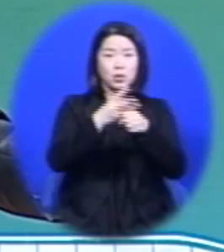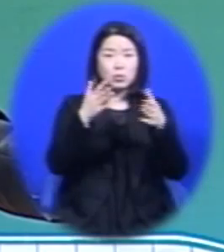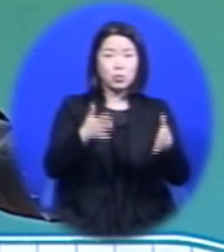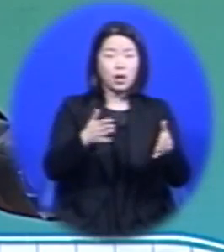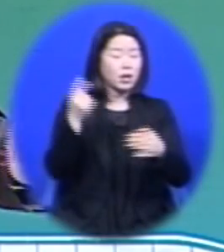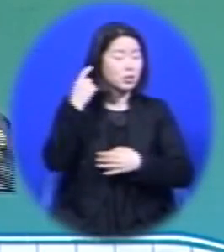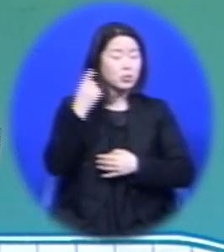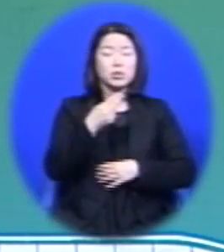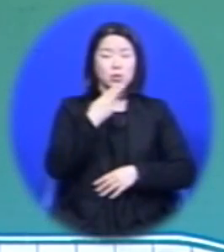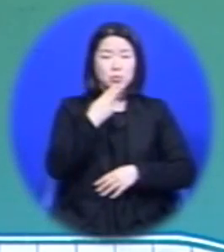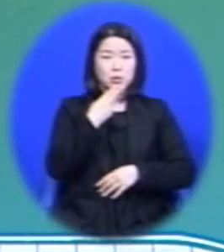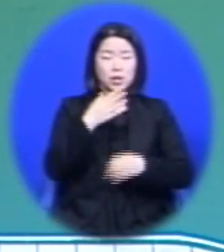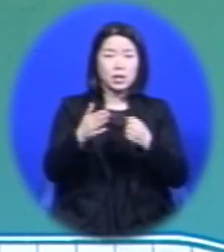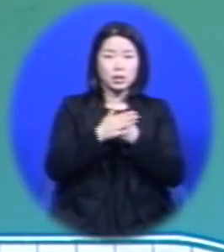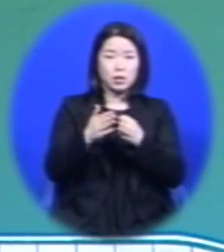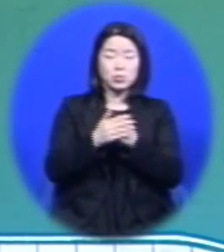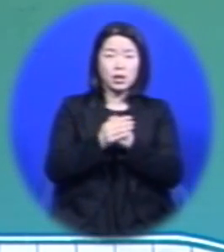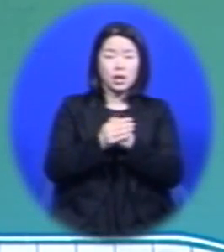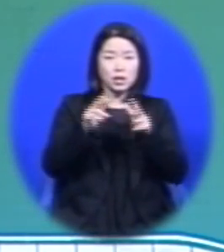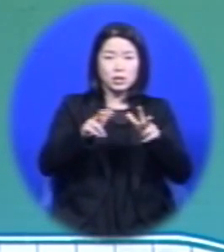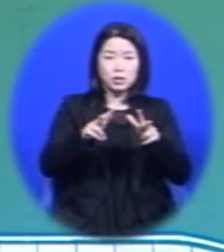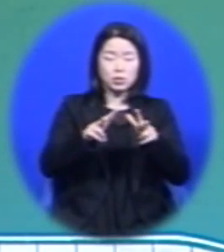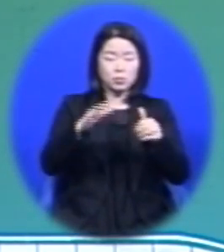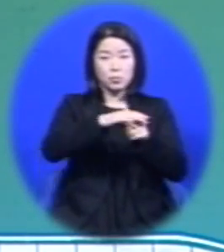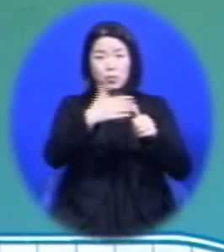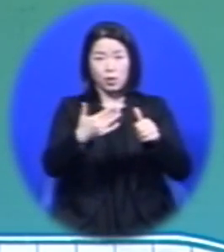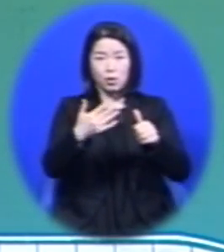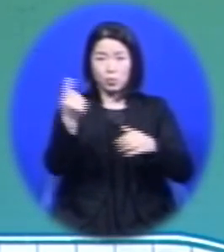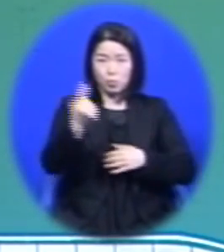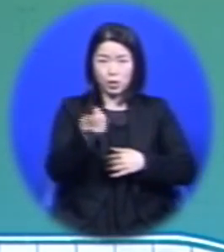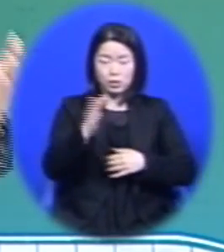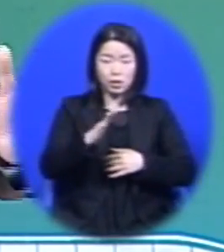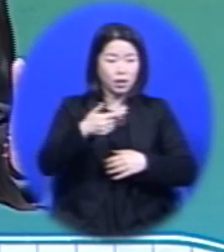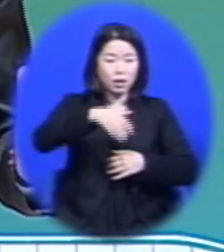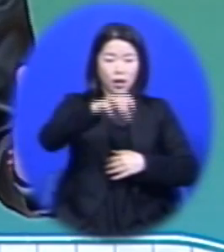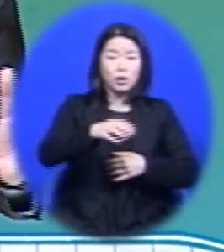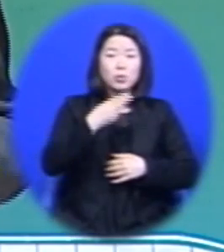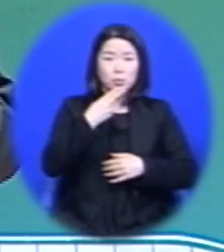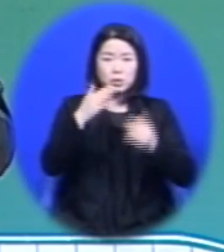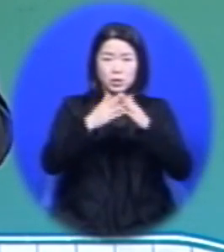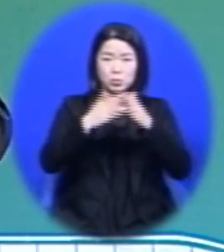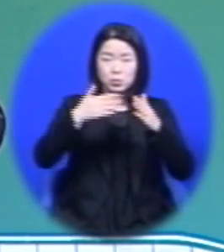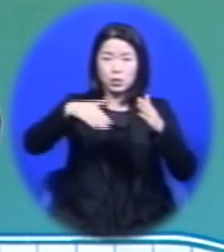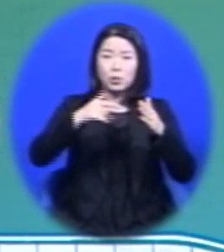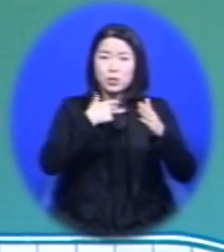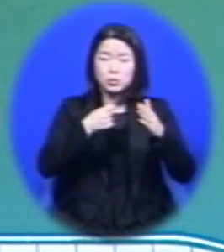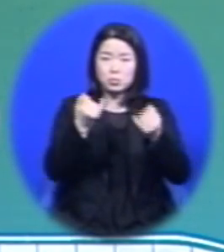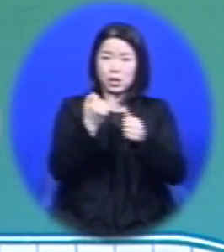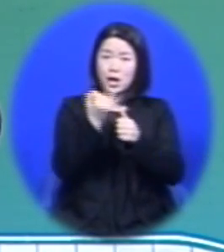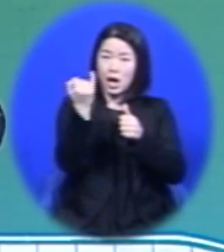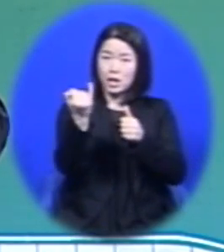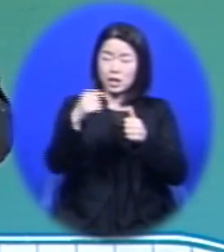없습니다. 만기 출소를 했는데 갈 곳이 없어요. 집으로 가고 싶지만 아내가 자기를